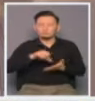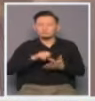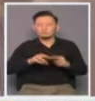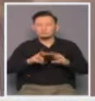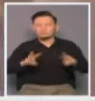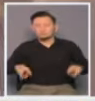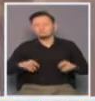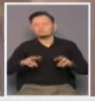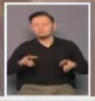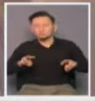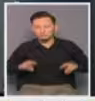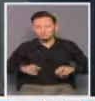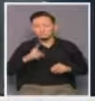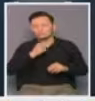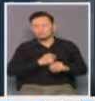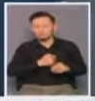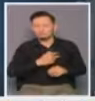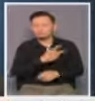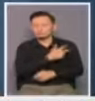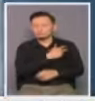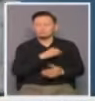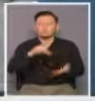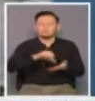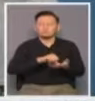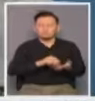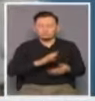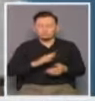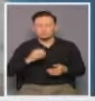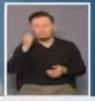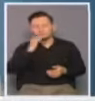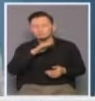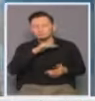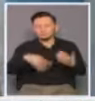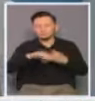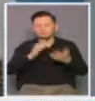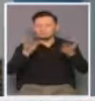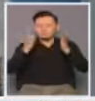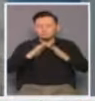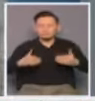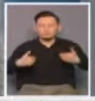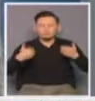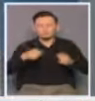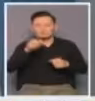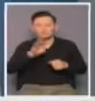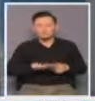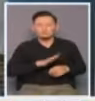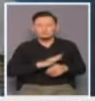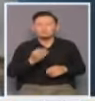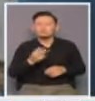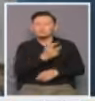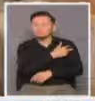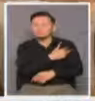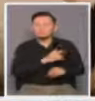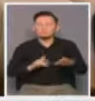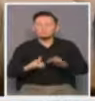органов, сотрудники воинской части и жители района. Аксакалы аула дали свое благословение молодежи. Начальник районного отдела по делам